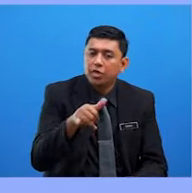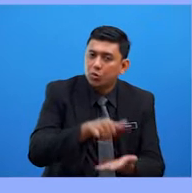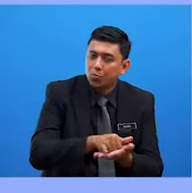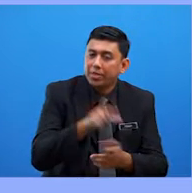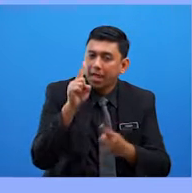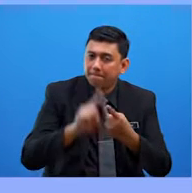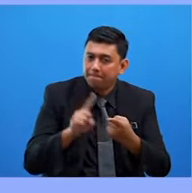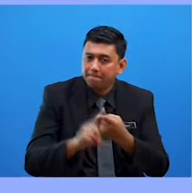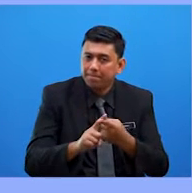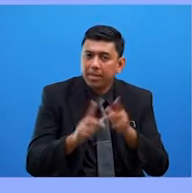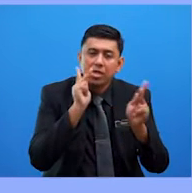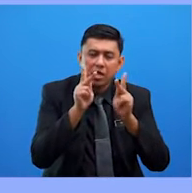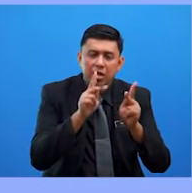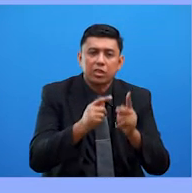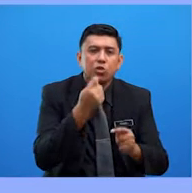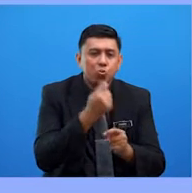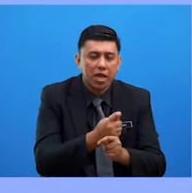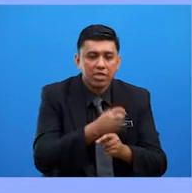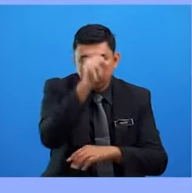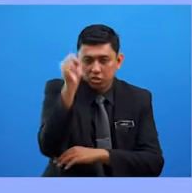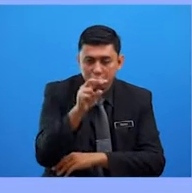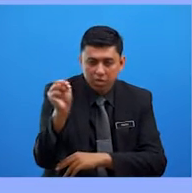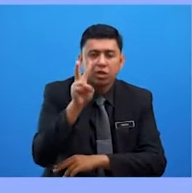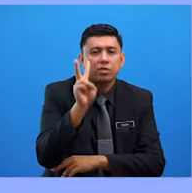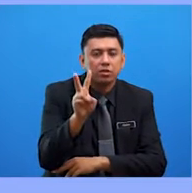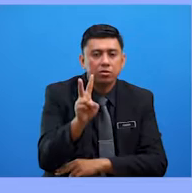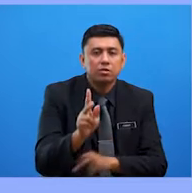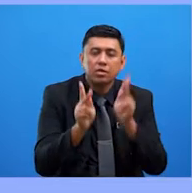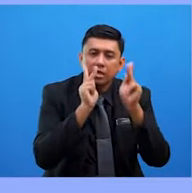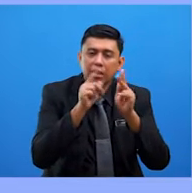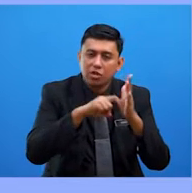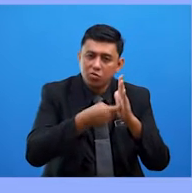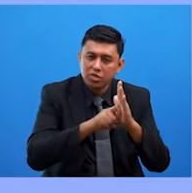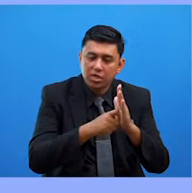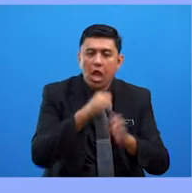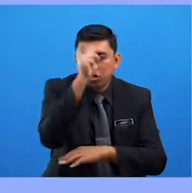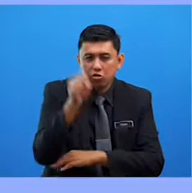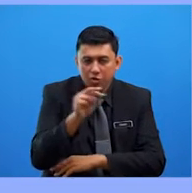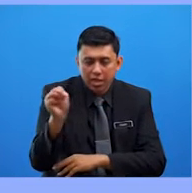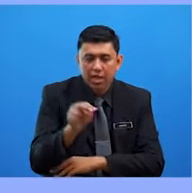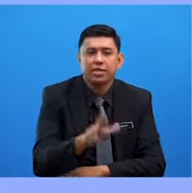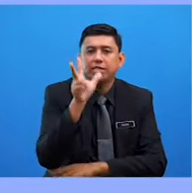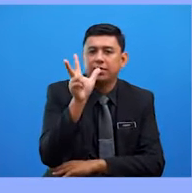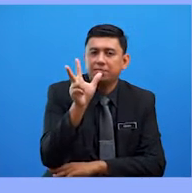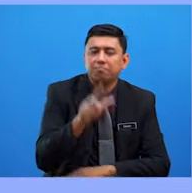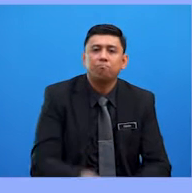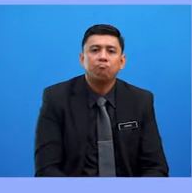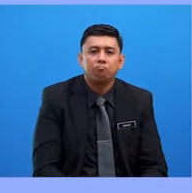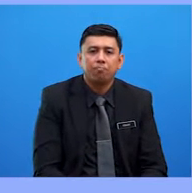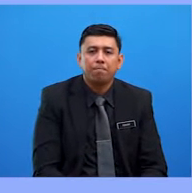iaitu pertama, kata tugas soalan, yang kedua, kata kunci soalan dan yang